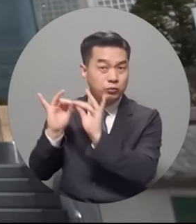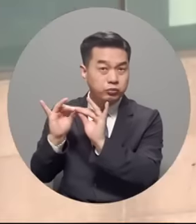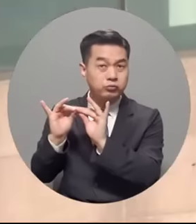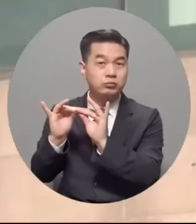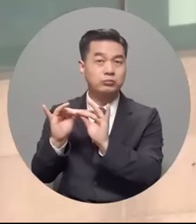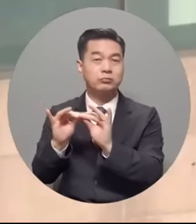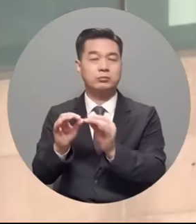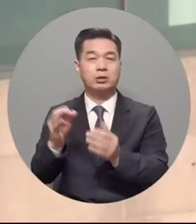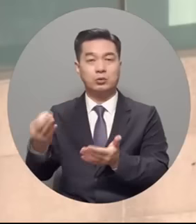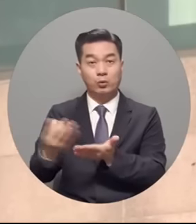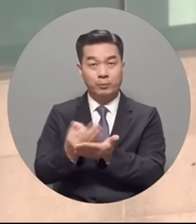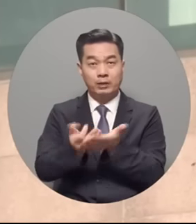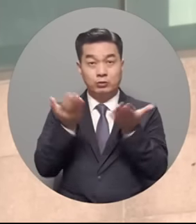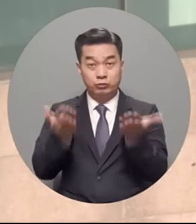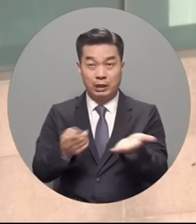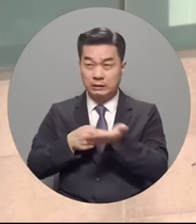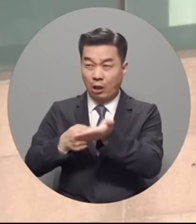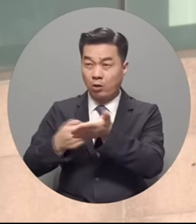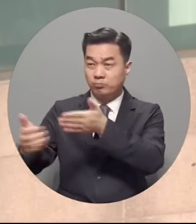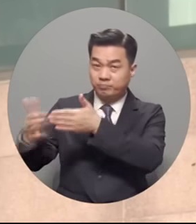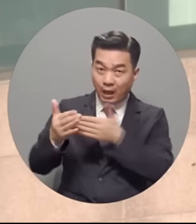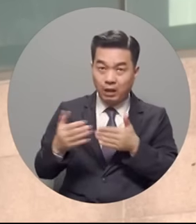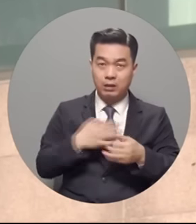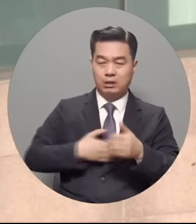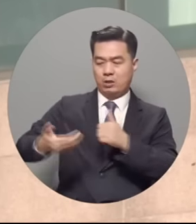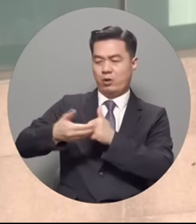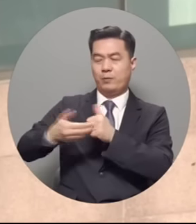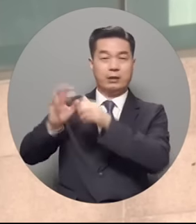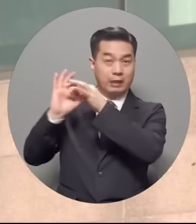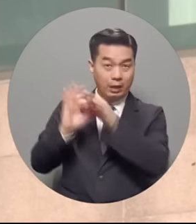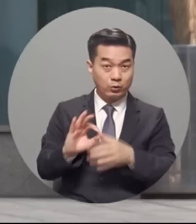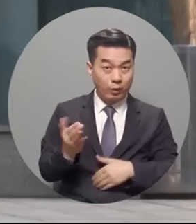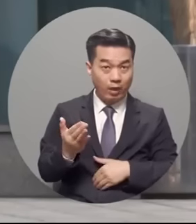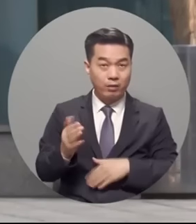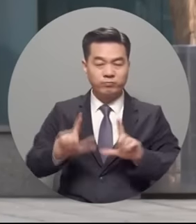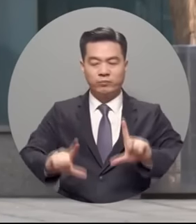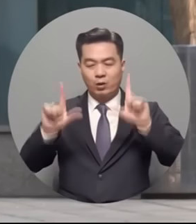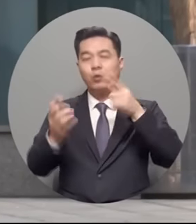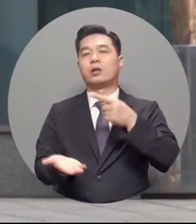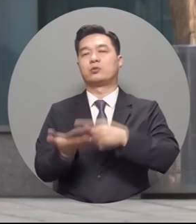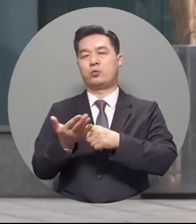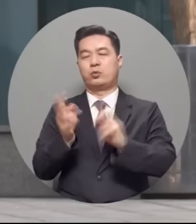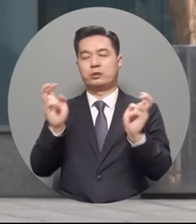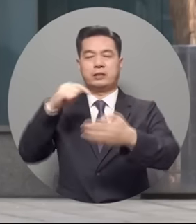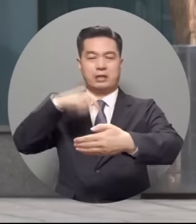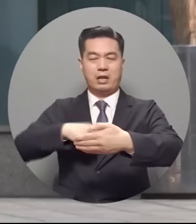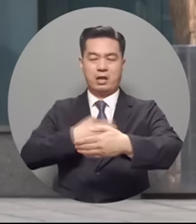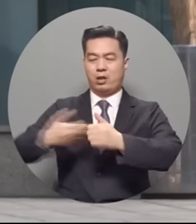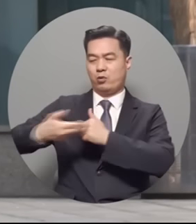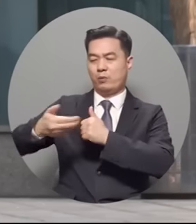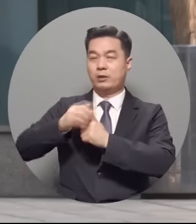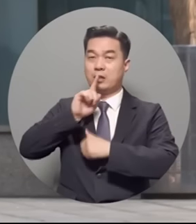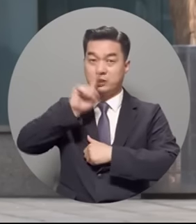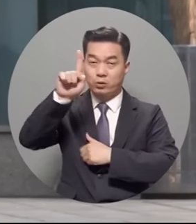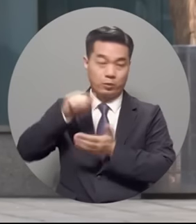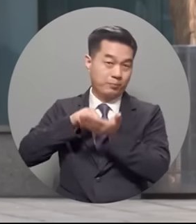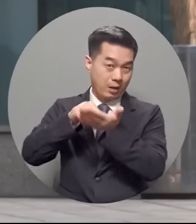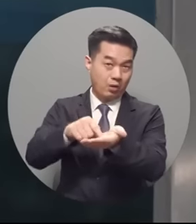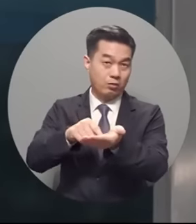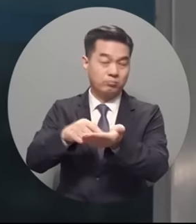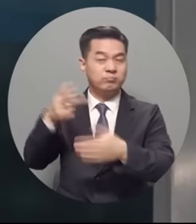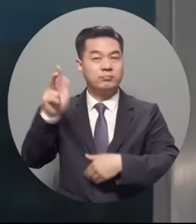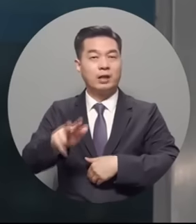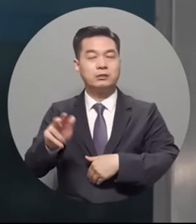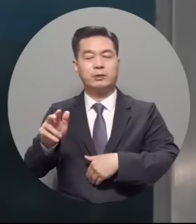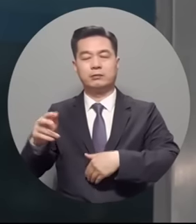신청도 받아들여지지 않는 등 괴롭힘이 계속되자 이 씨는 올해 초에 직장 내 괴롭힘 신고를 했습니다. 하지만 공사